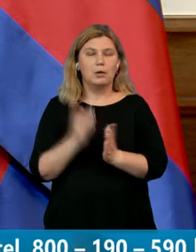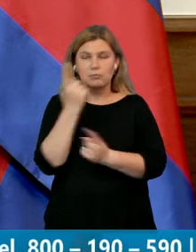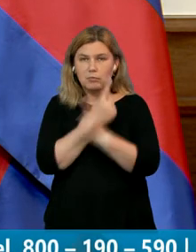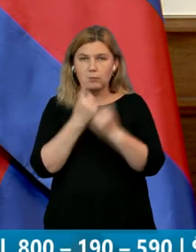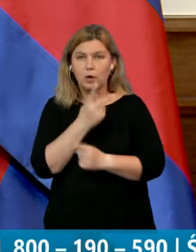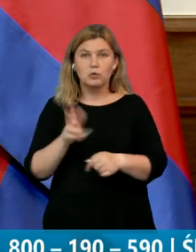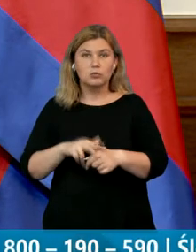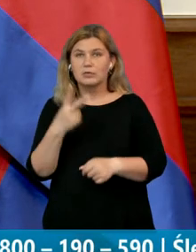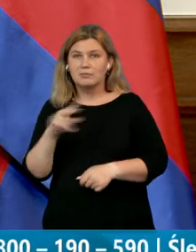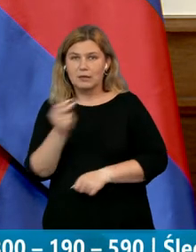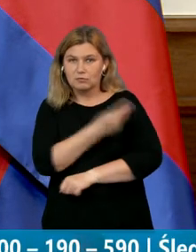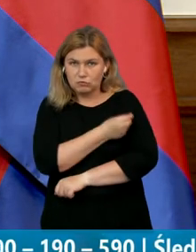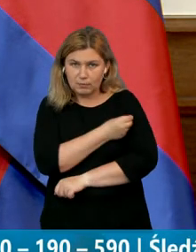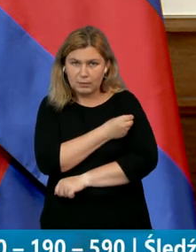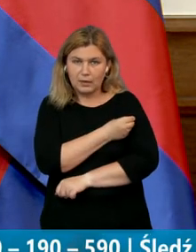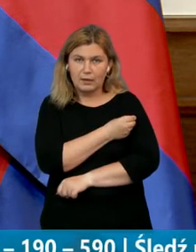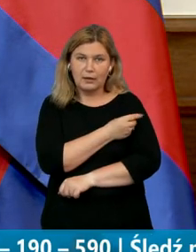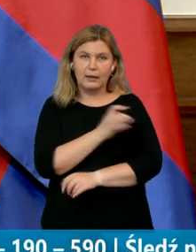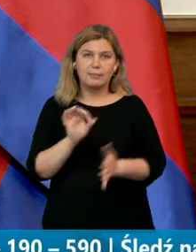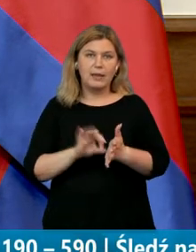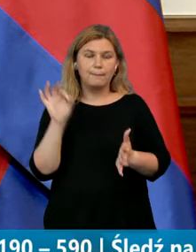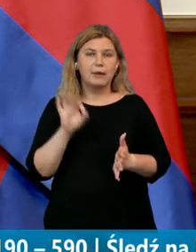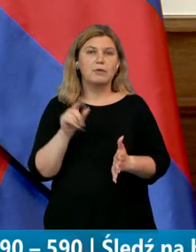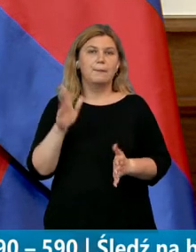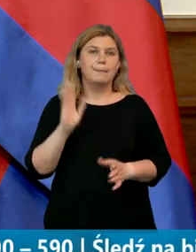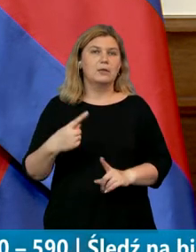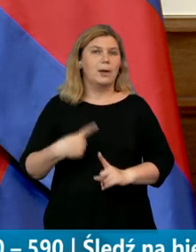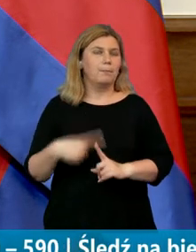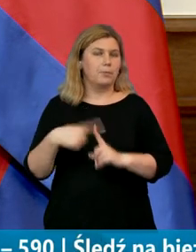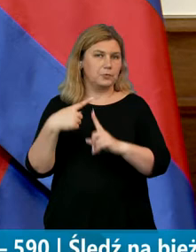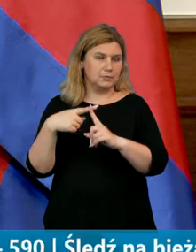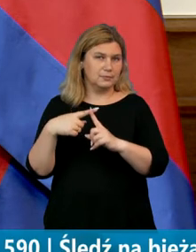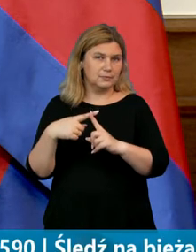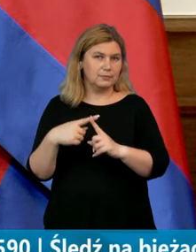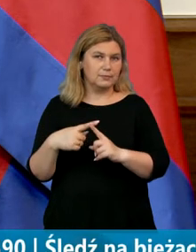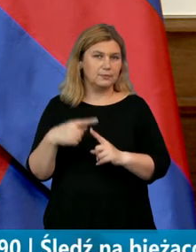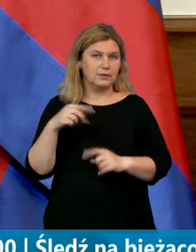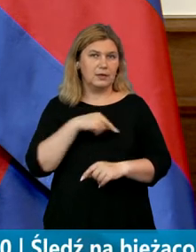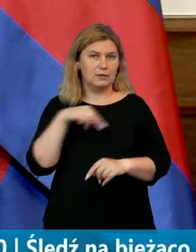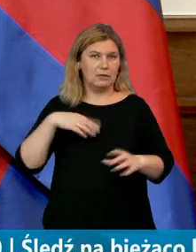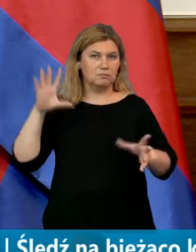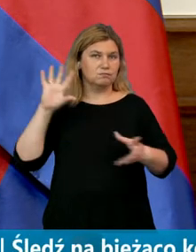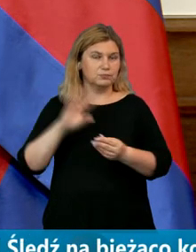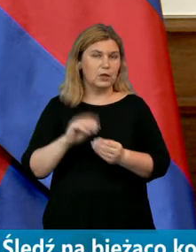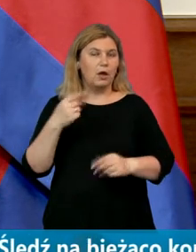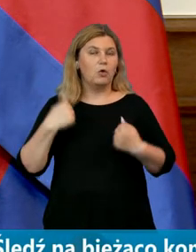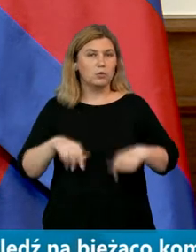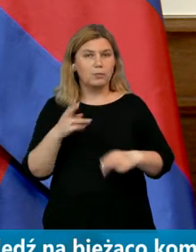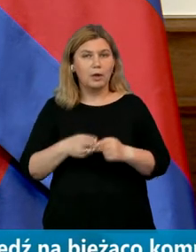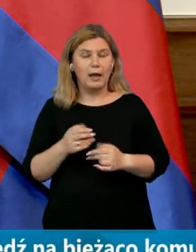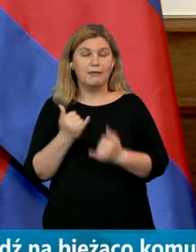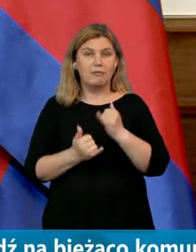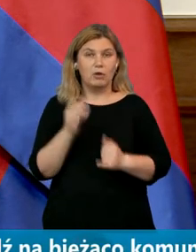się nie zaszczepili, na pewno wpłynie to pozytywnie na nasz bilans osób chorych, a nawet jeśli ktoś